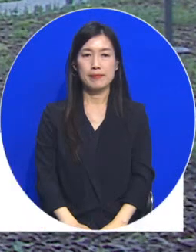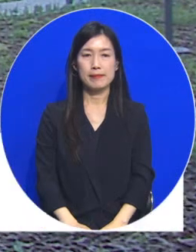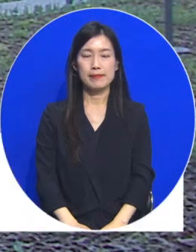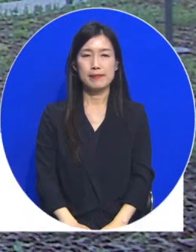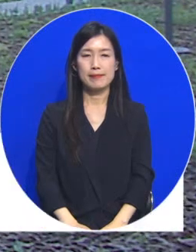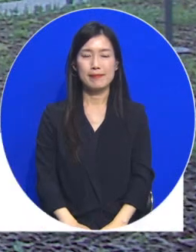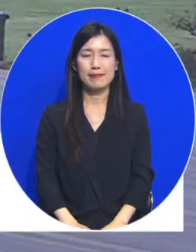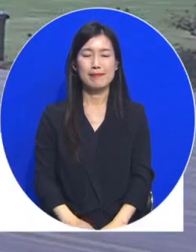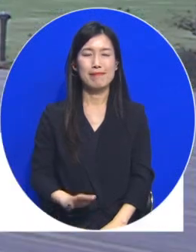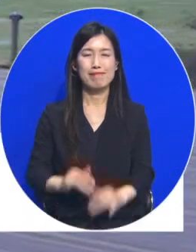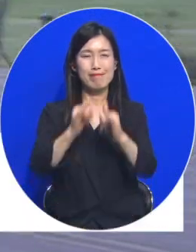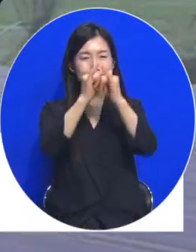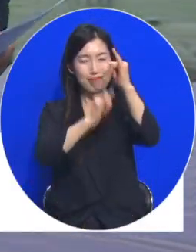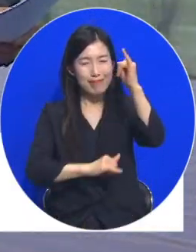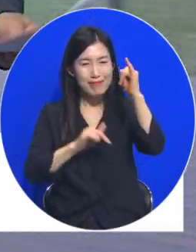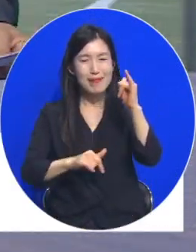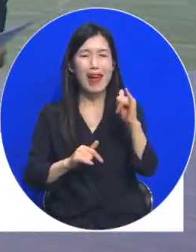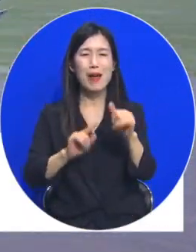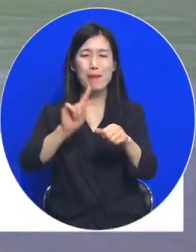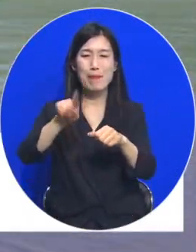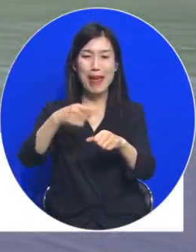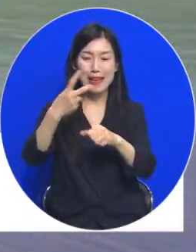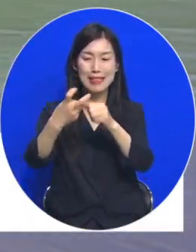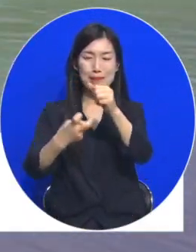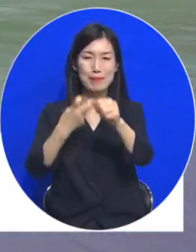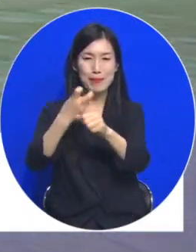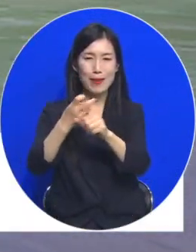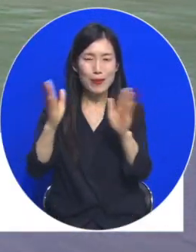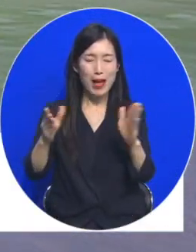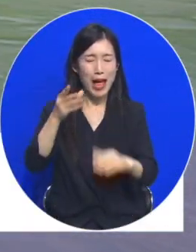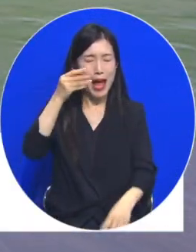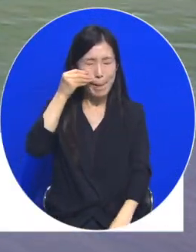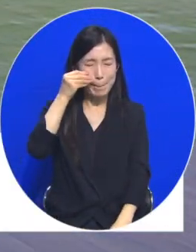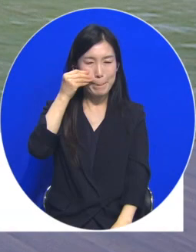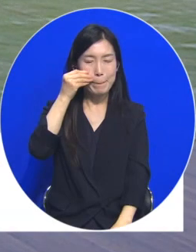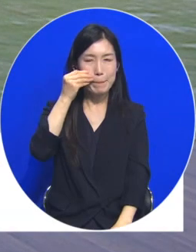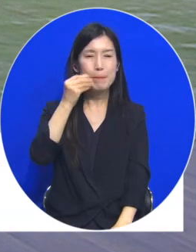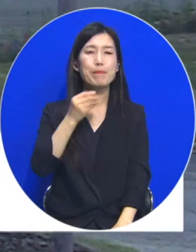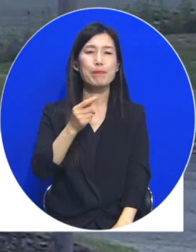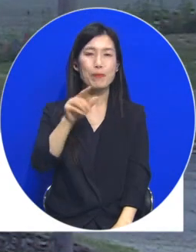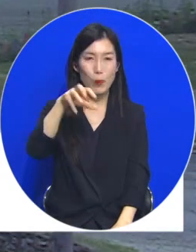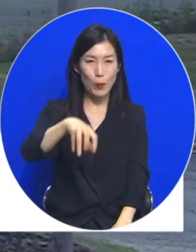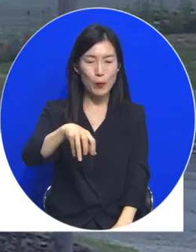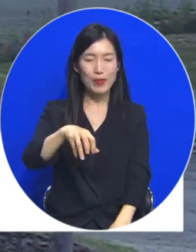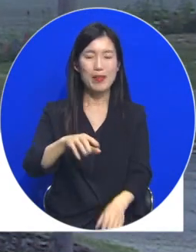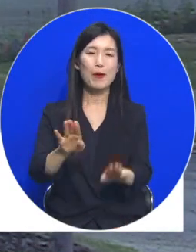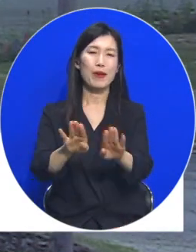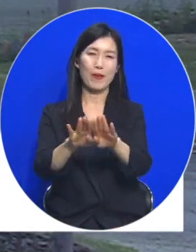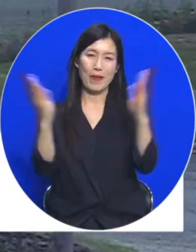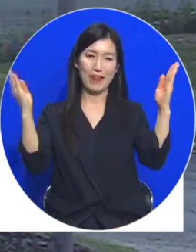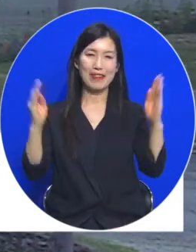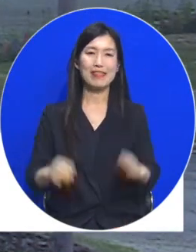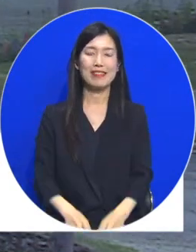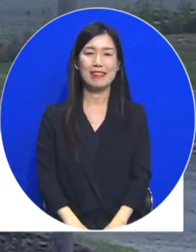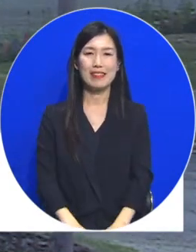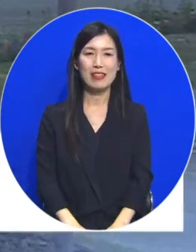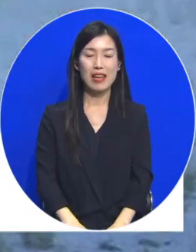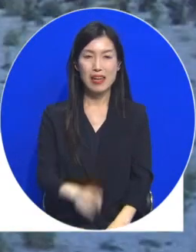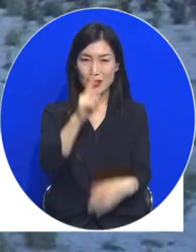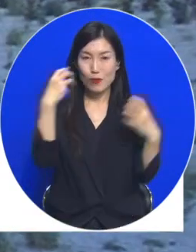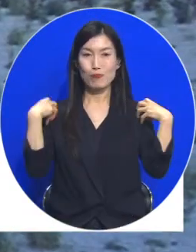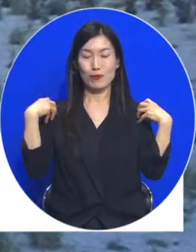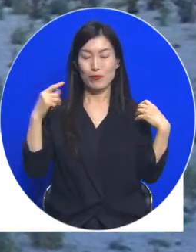우리 역사의 굴곡 속에 지난 120년간 공개되지 않았던 금단의 땅이 국민의 품으로 돌아옵니다.